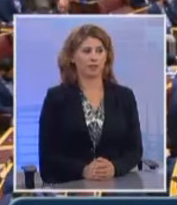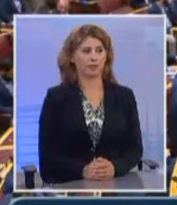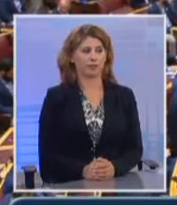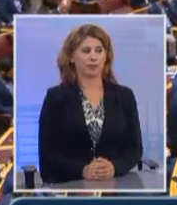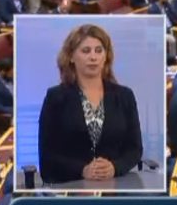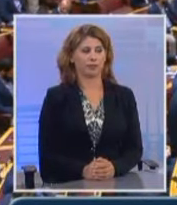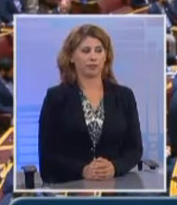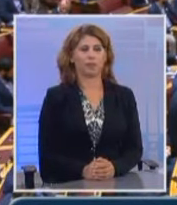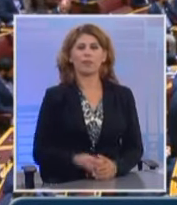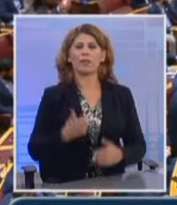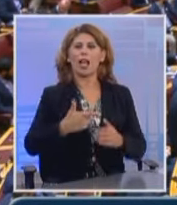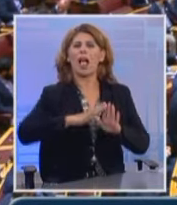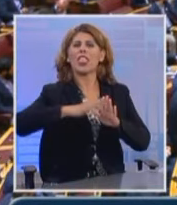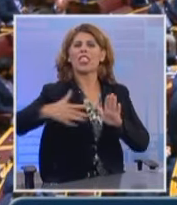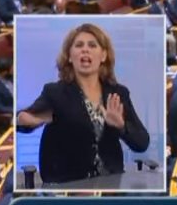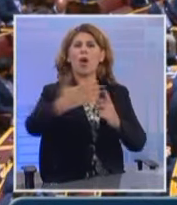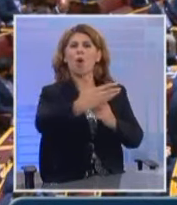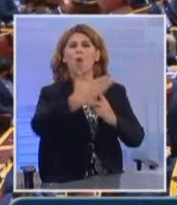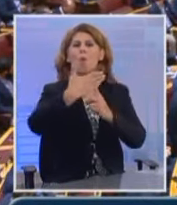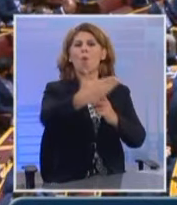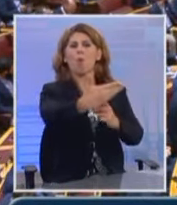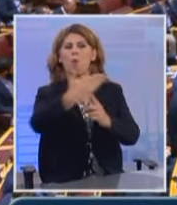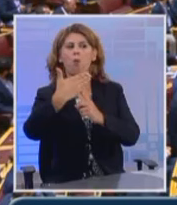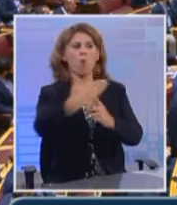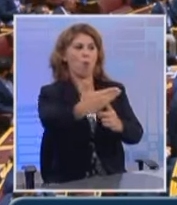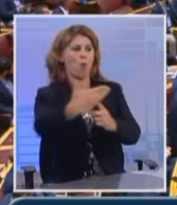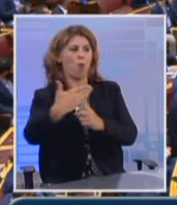Για την ιστιοπλοεία, οι αθλητές